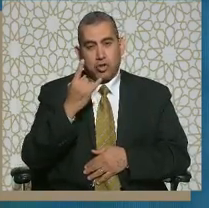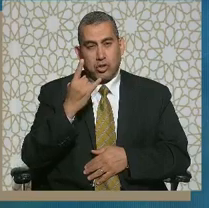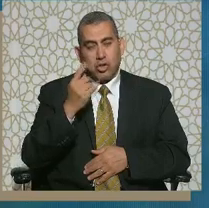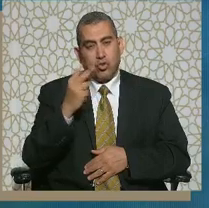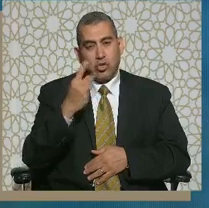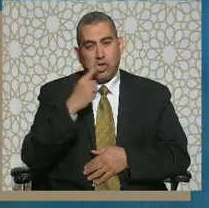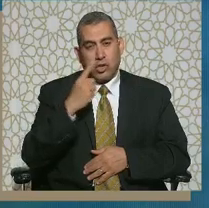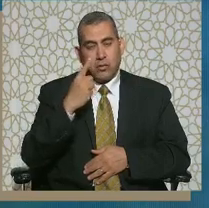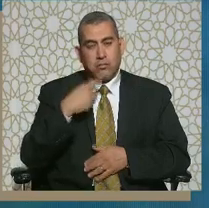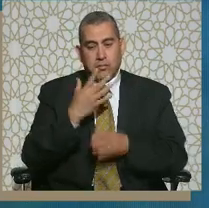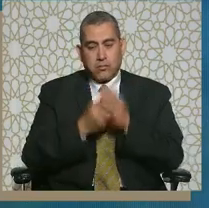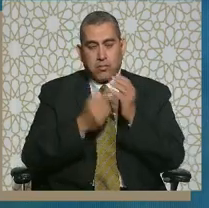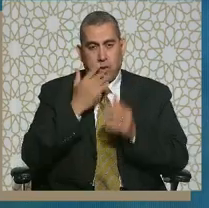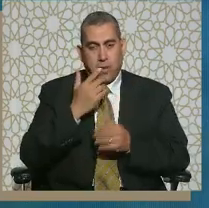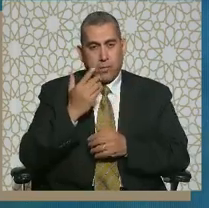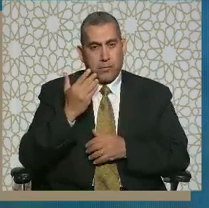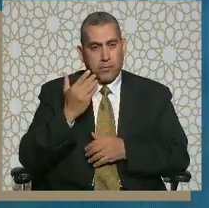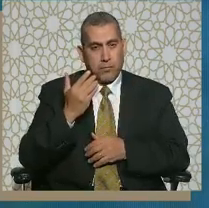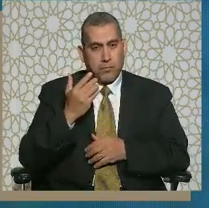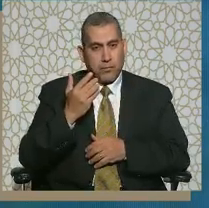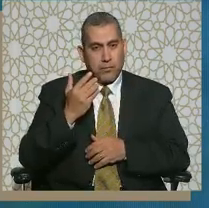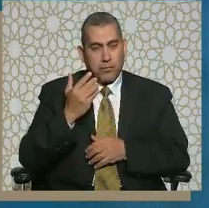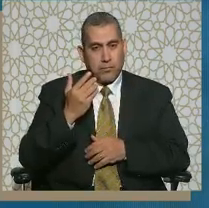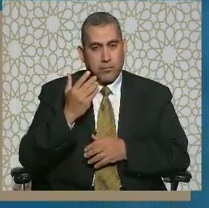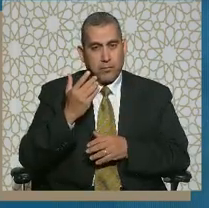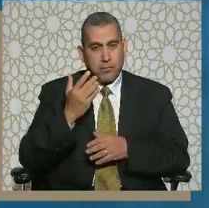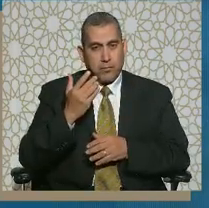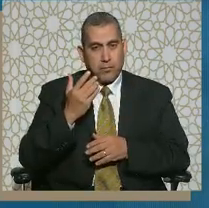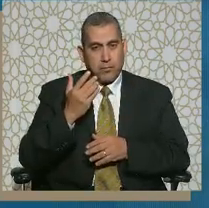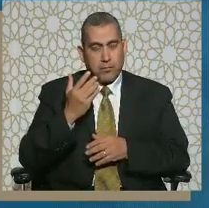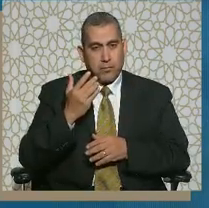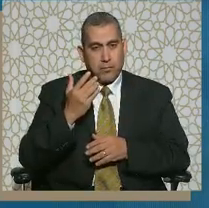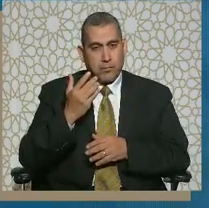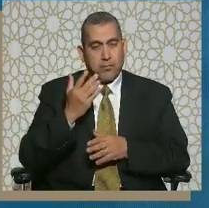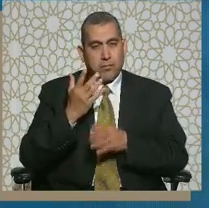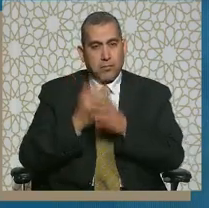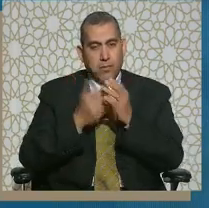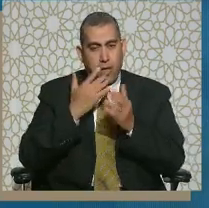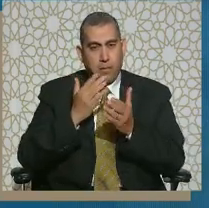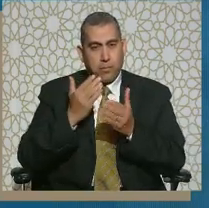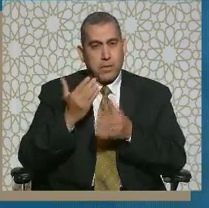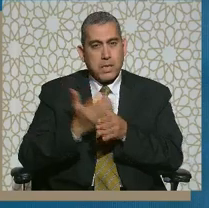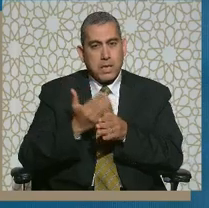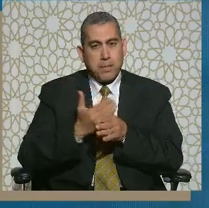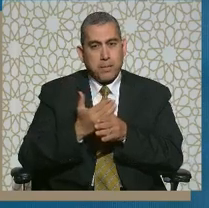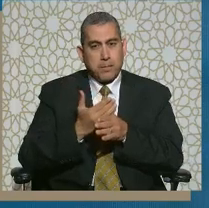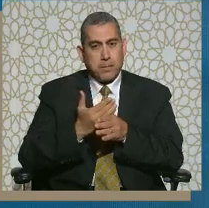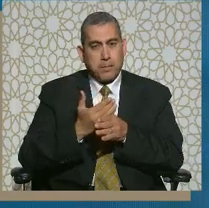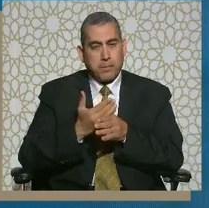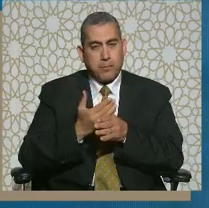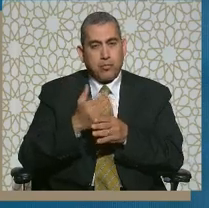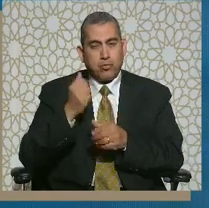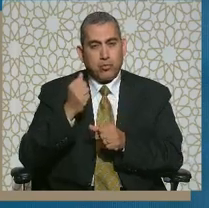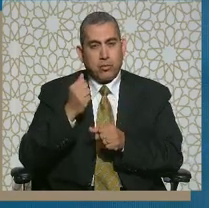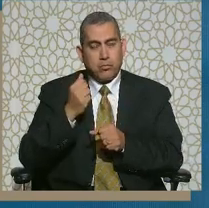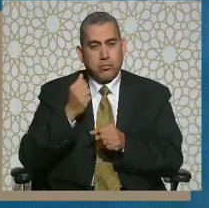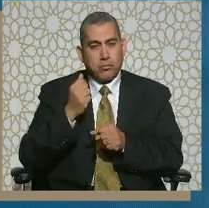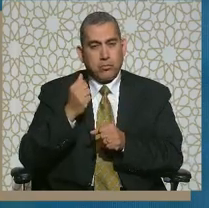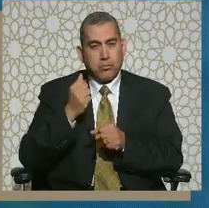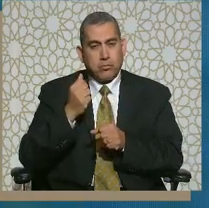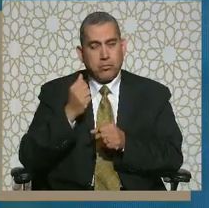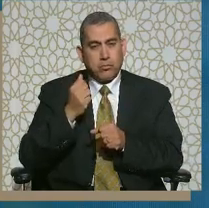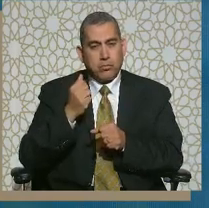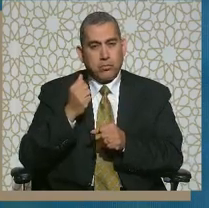سنه ماصليتش تمام انا دلوقتي يعني كان الشغل ومثلا كان